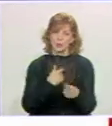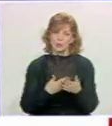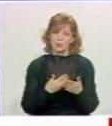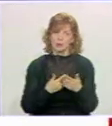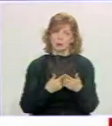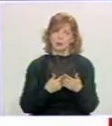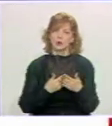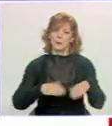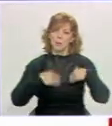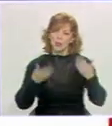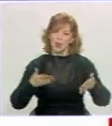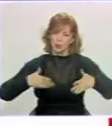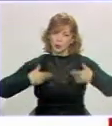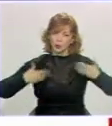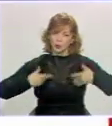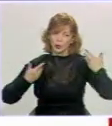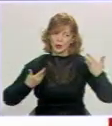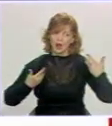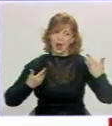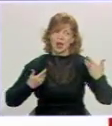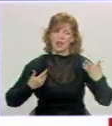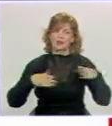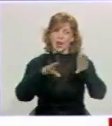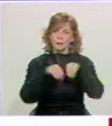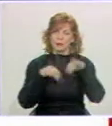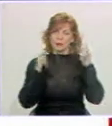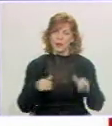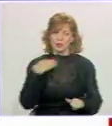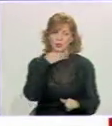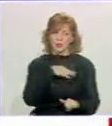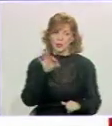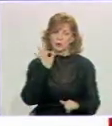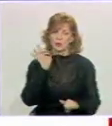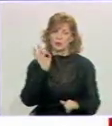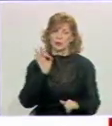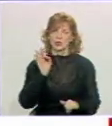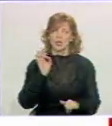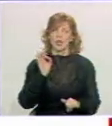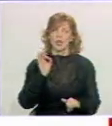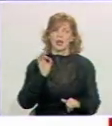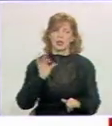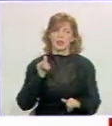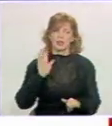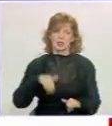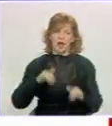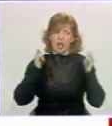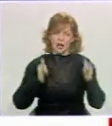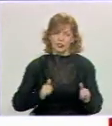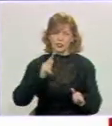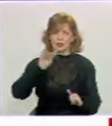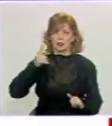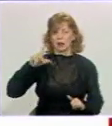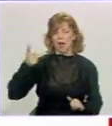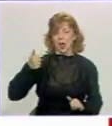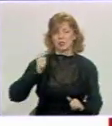bucurie de a numena premiul special în această a doua ediție unui uriaș